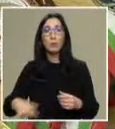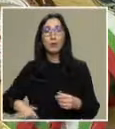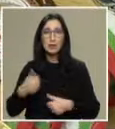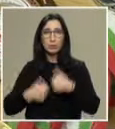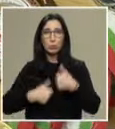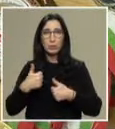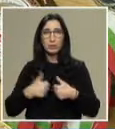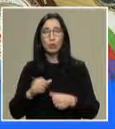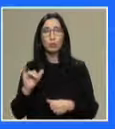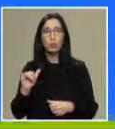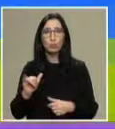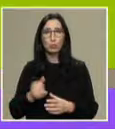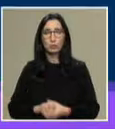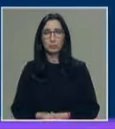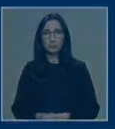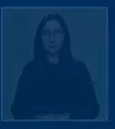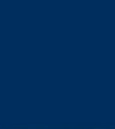по ушу.